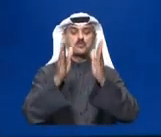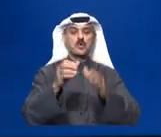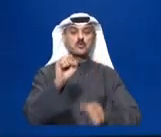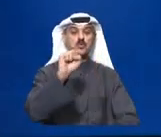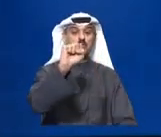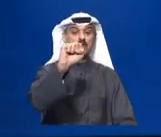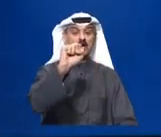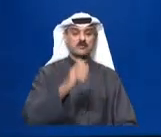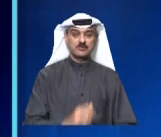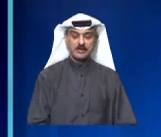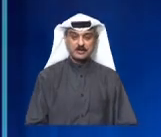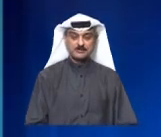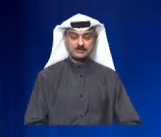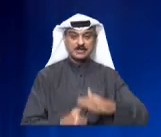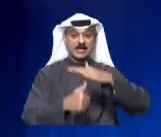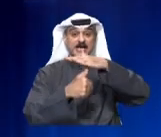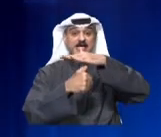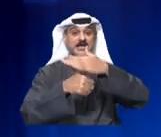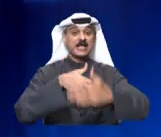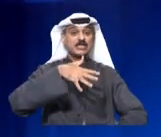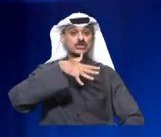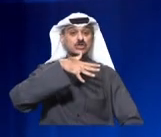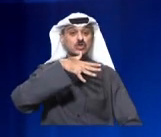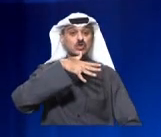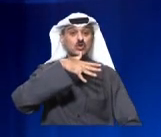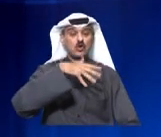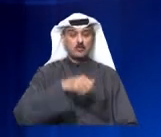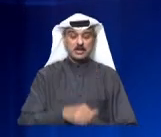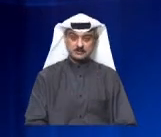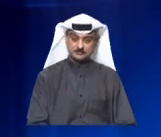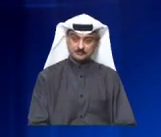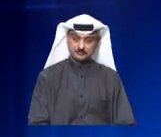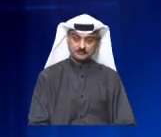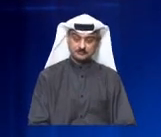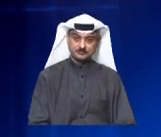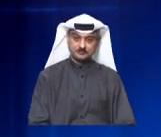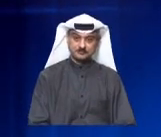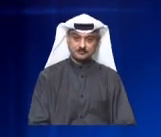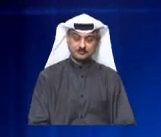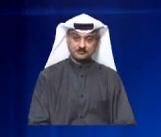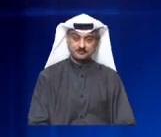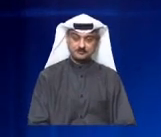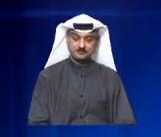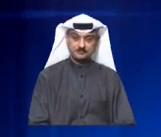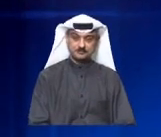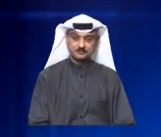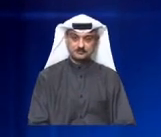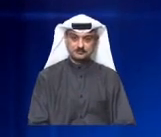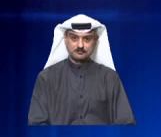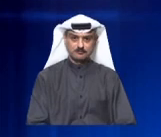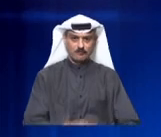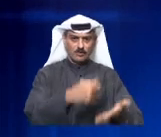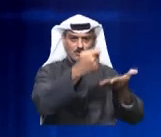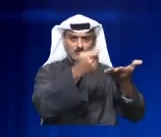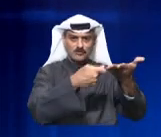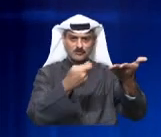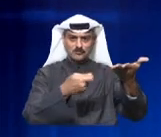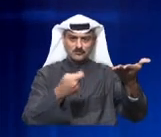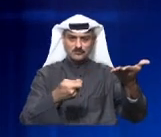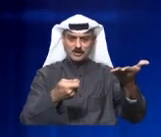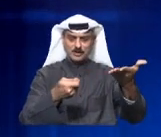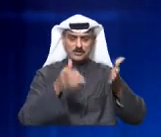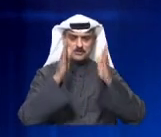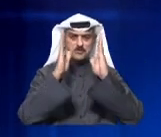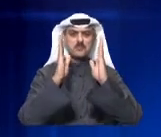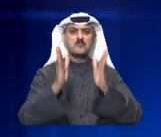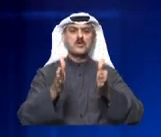أخيه صاحب الجلالة السلطان هيثم بن طارق المعظم سلطان عمان الشقيقة، عبر فيها سموه حفظه